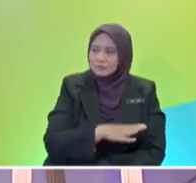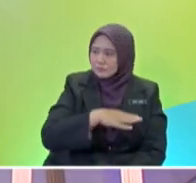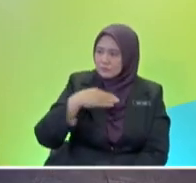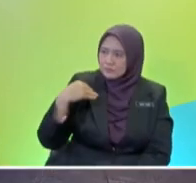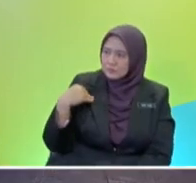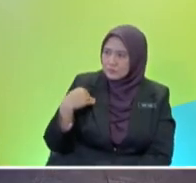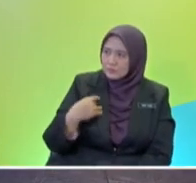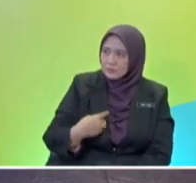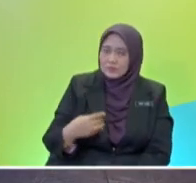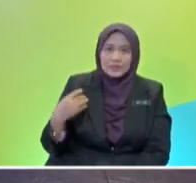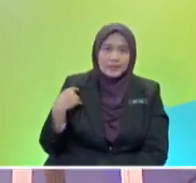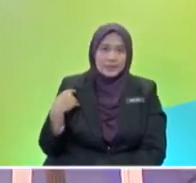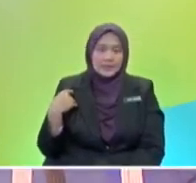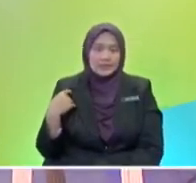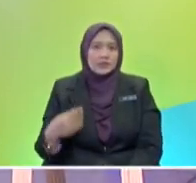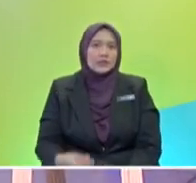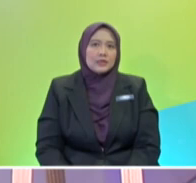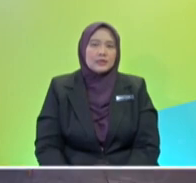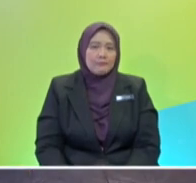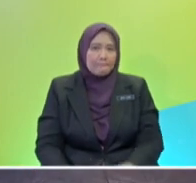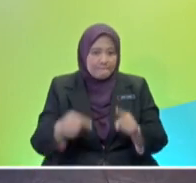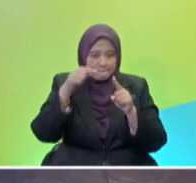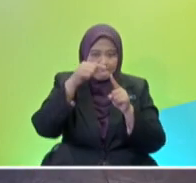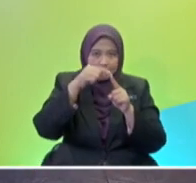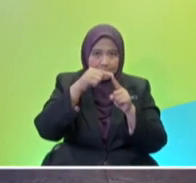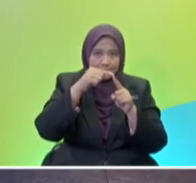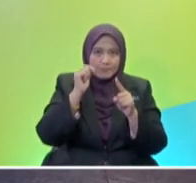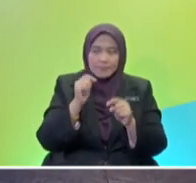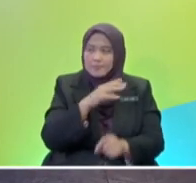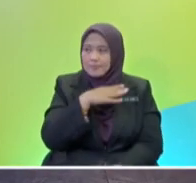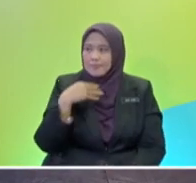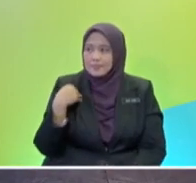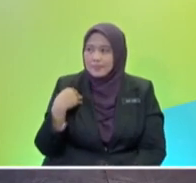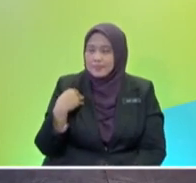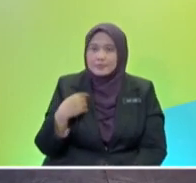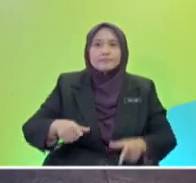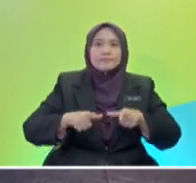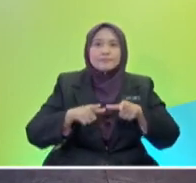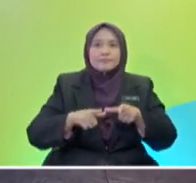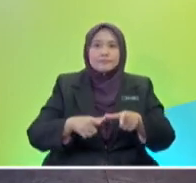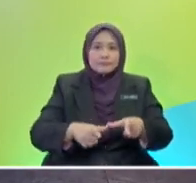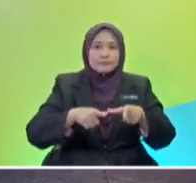kemudian paku paku dan saya ambil papan tukang